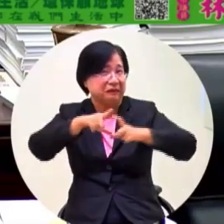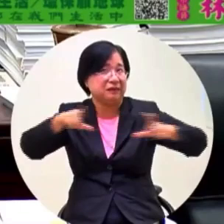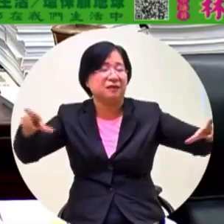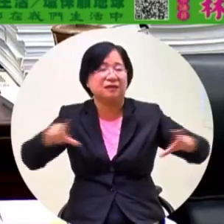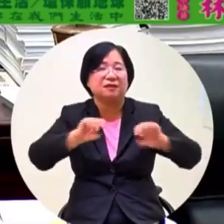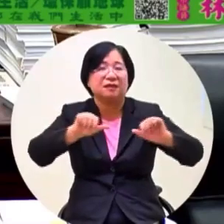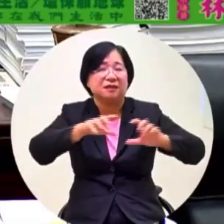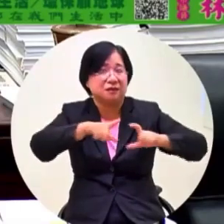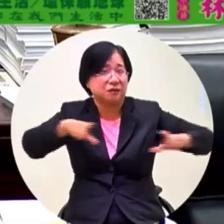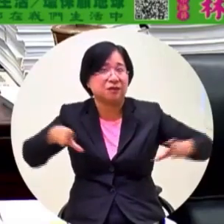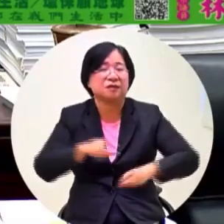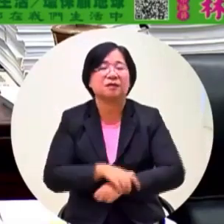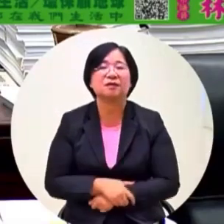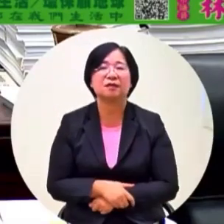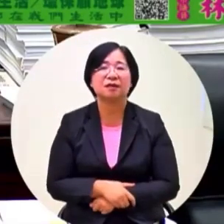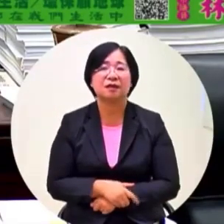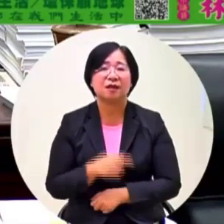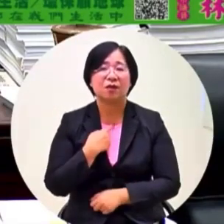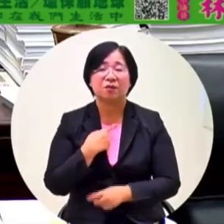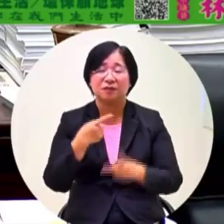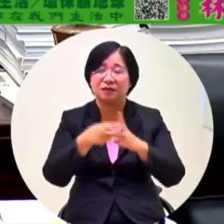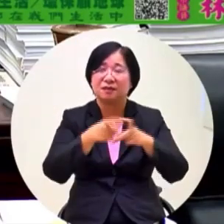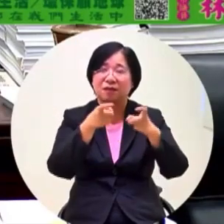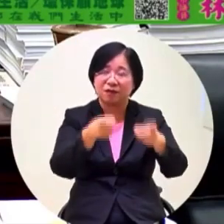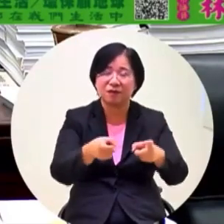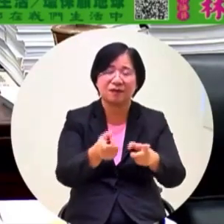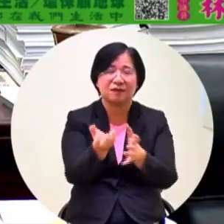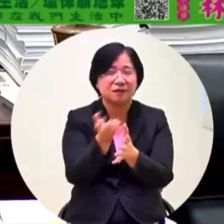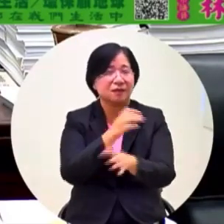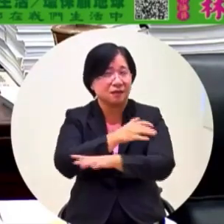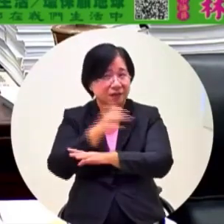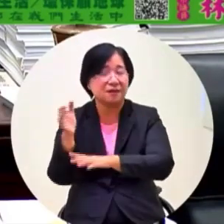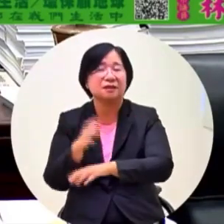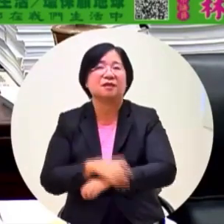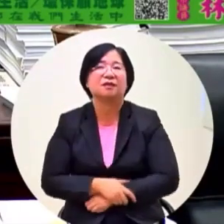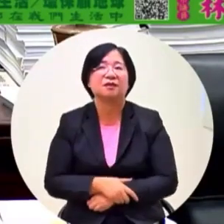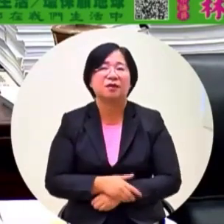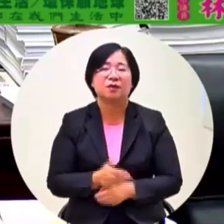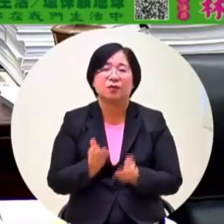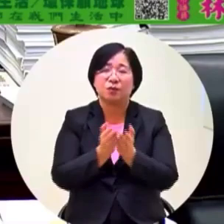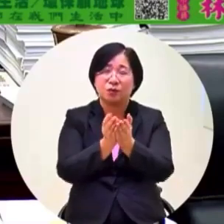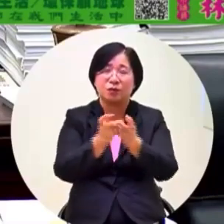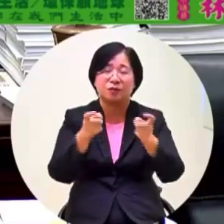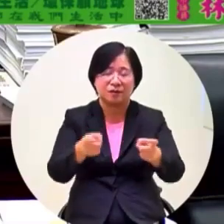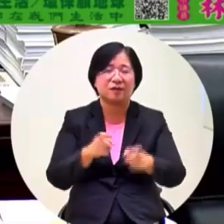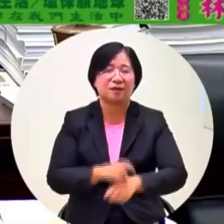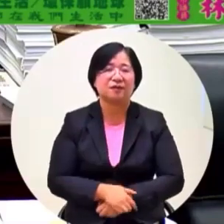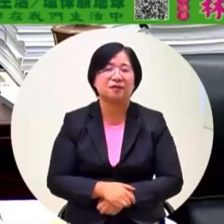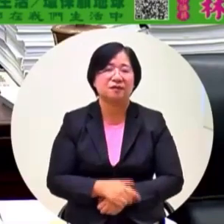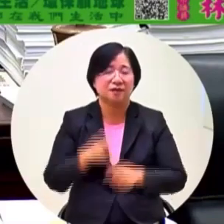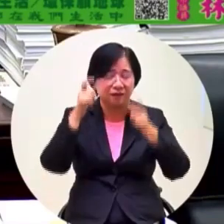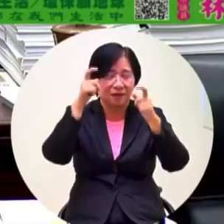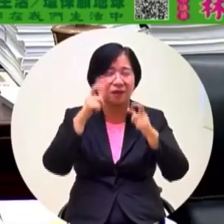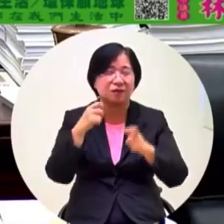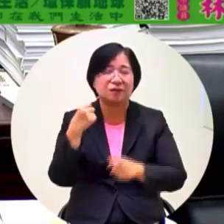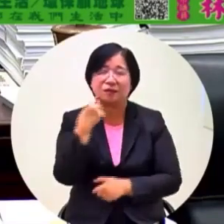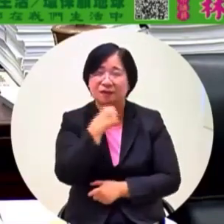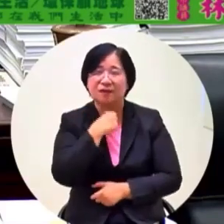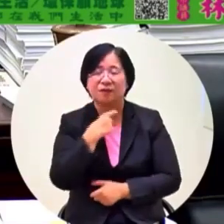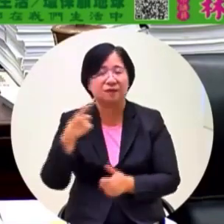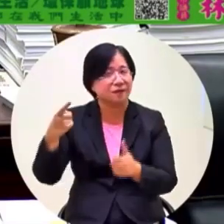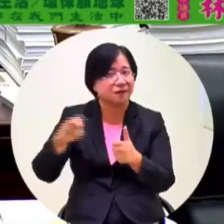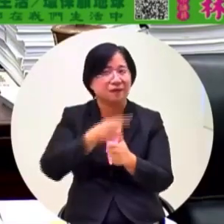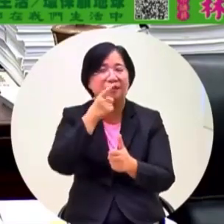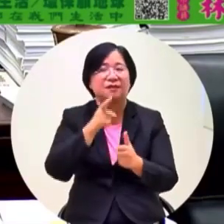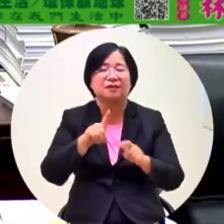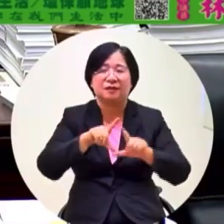来看看我们的小港，我们的前镇，那我们渔港是高雄、台湾的最大港，就是渔港。渔港也创